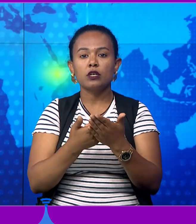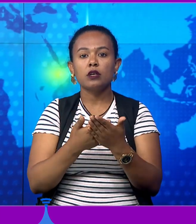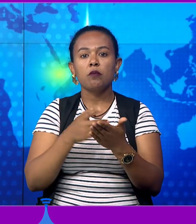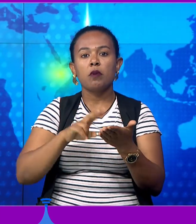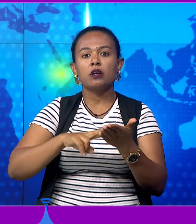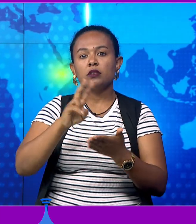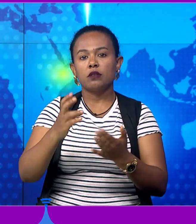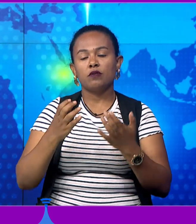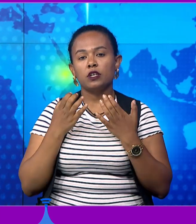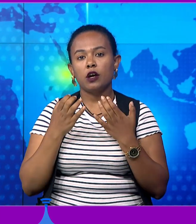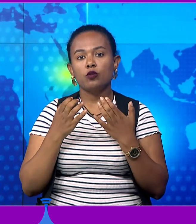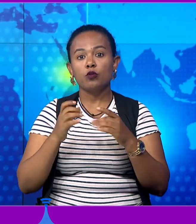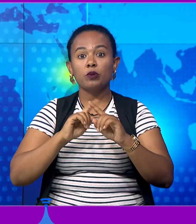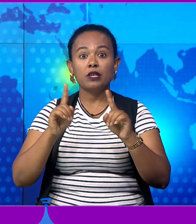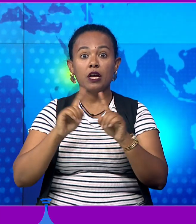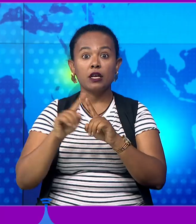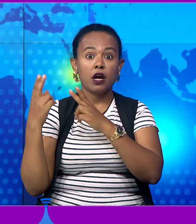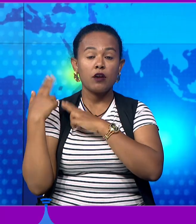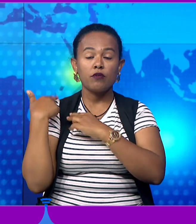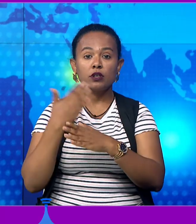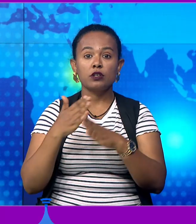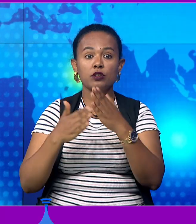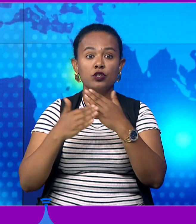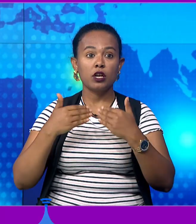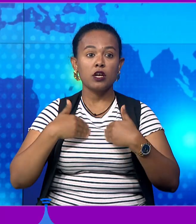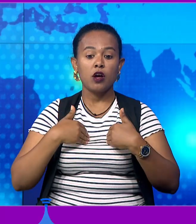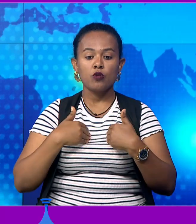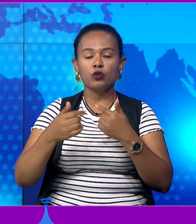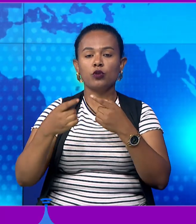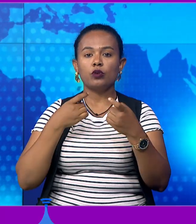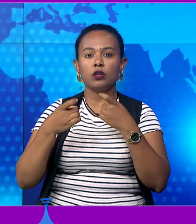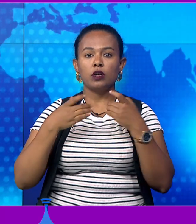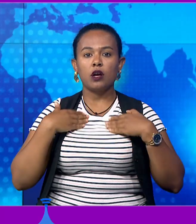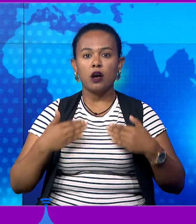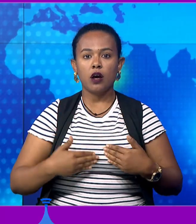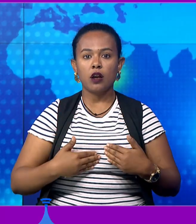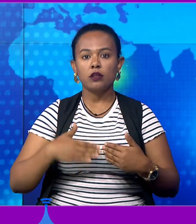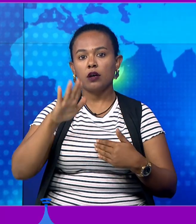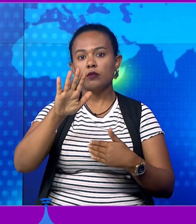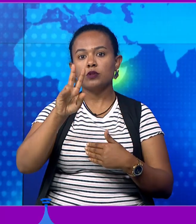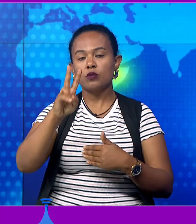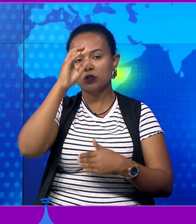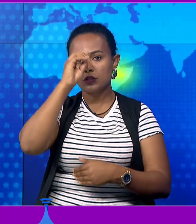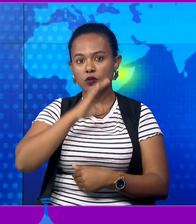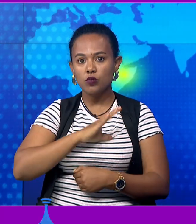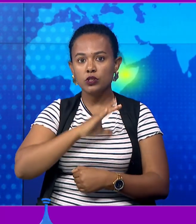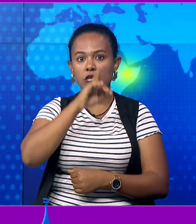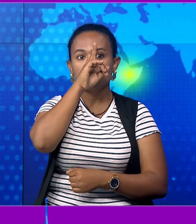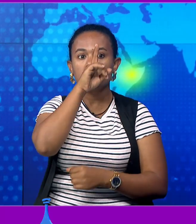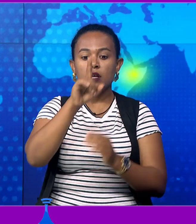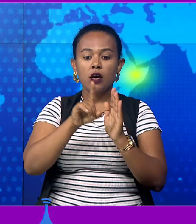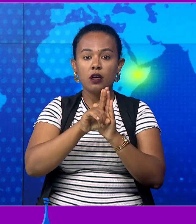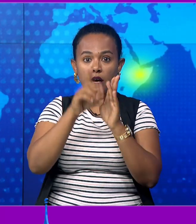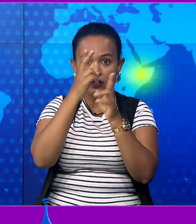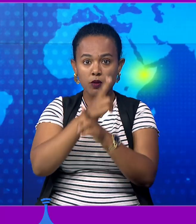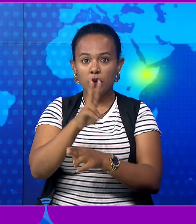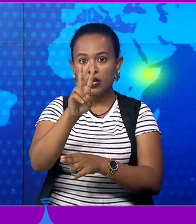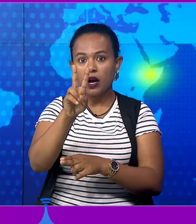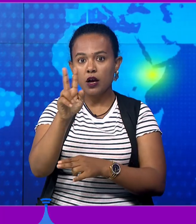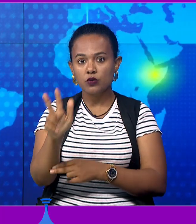ማንሳት እፈልጋለሁ። በተለያየ ኃላፊነት ደረጃ ያሉ ተቋጣሪ አካላት የንግድ መዋቅር 52 ሰዎች፣ የጸጥታ ህግ አስከባሪ አካላት